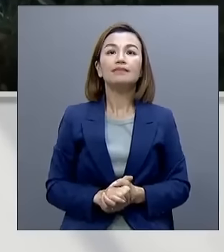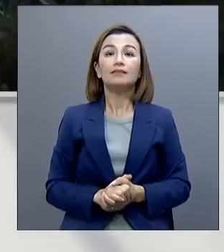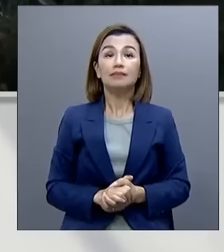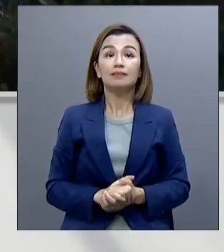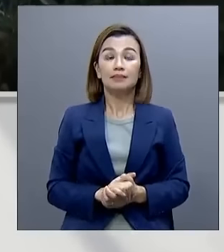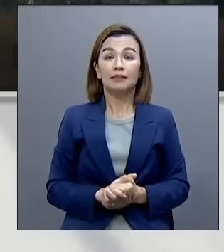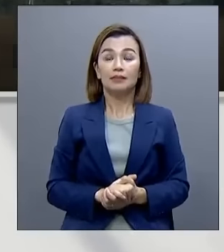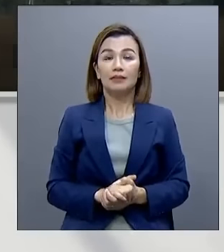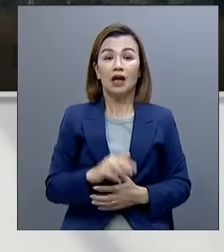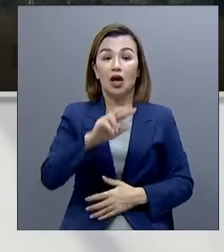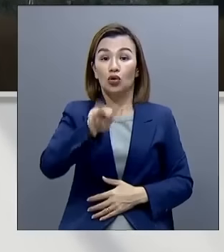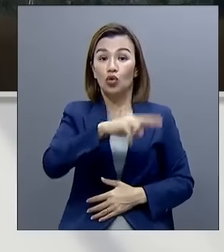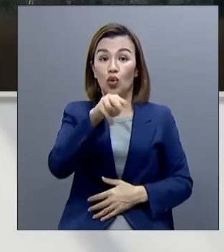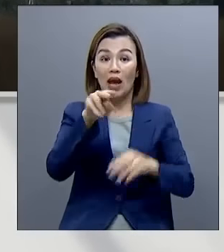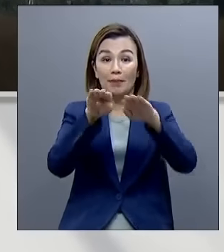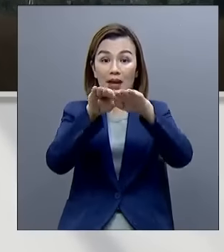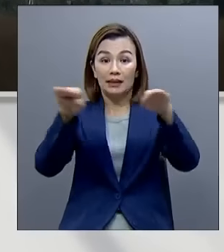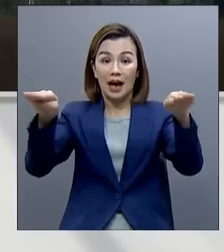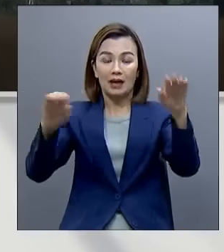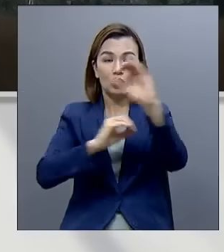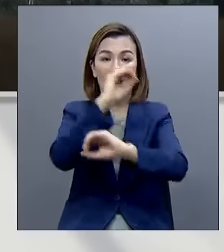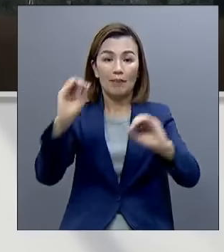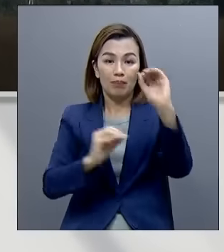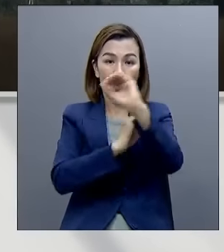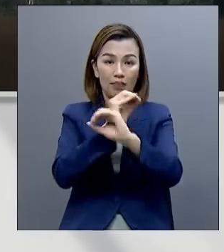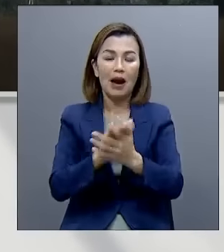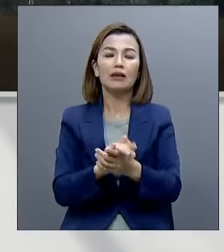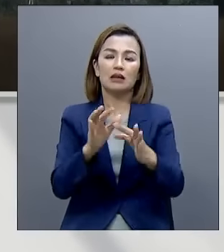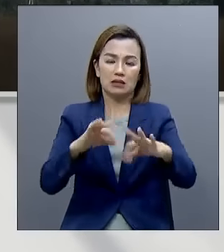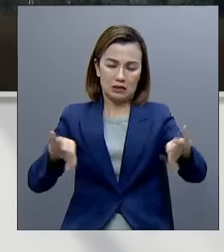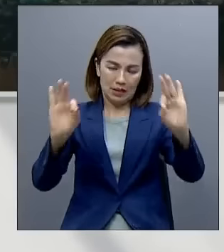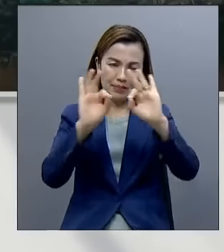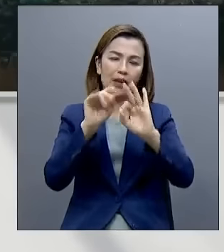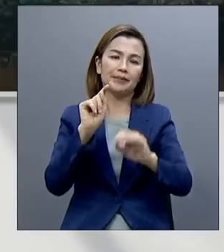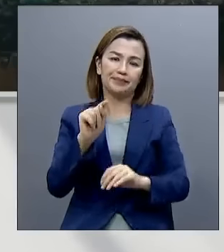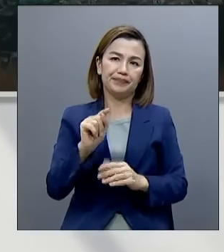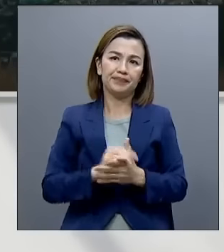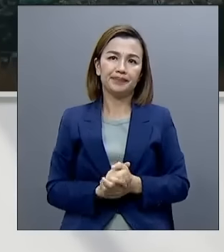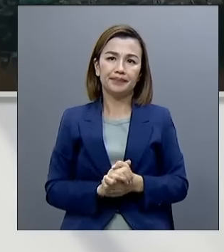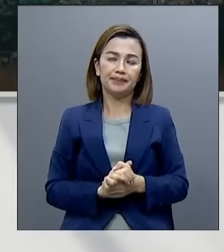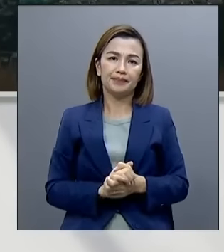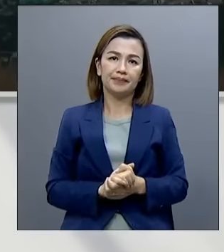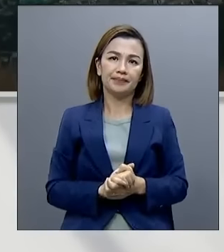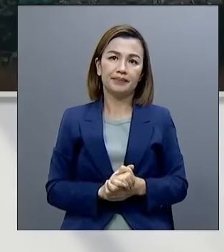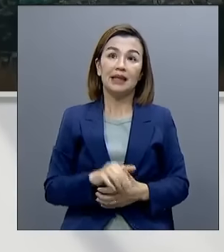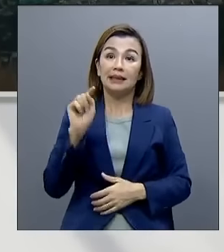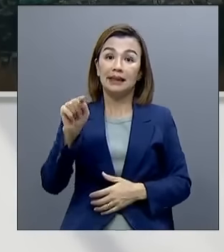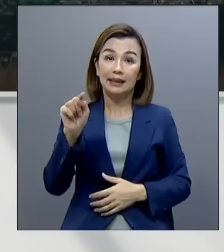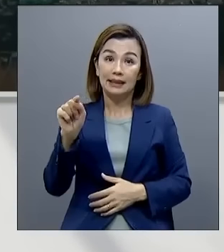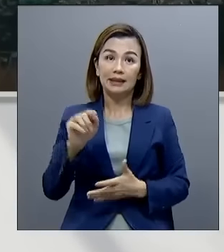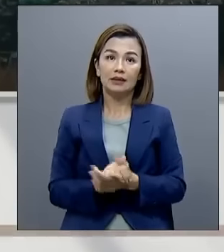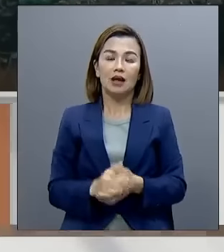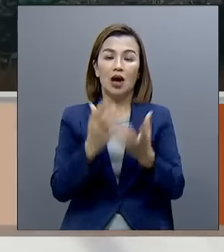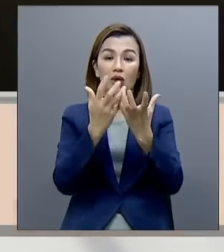แลให้เป็นไปตามมาตรฐานความปลอดภัยนี่แหละค่ะที่ดูจะเป็นช่องโหว่สำคัญ ผู้ชมสถานประกอบการแห่งนี้ทำงานกับวัต